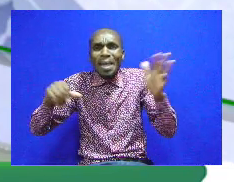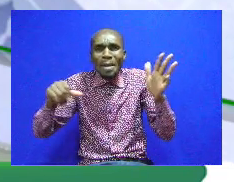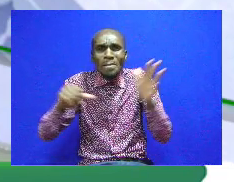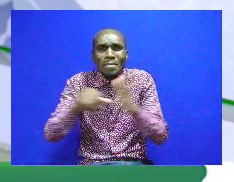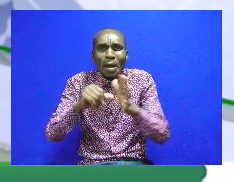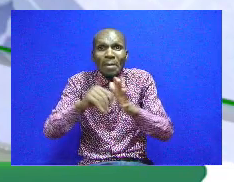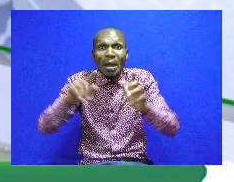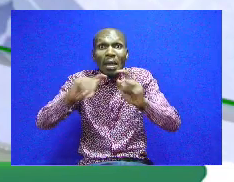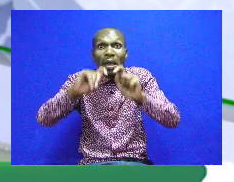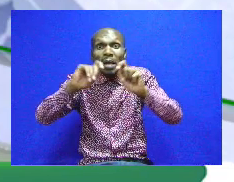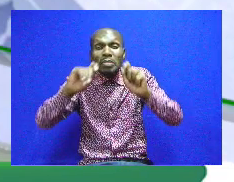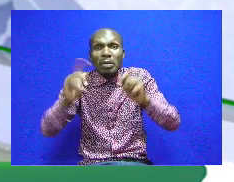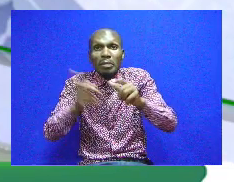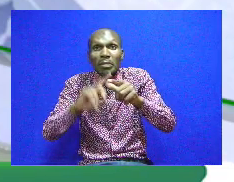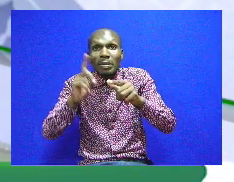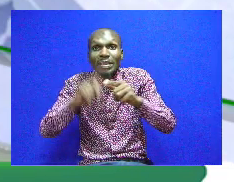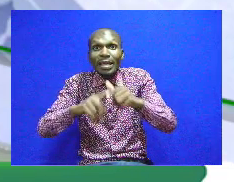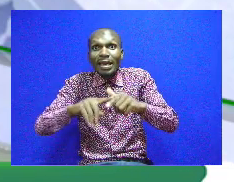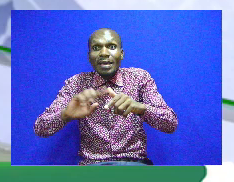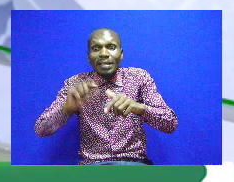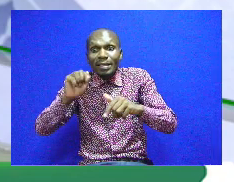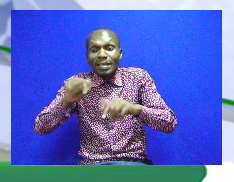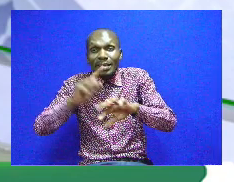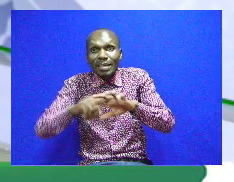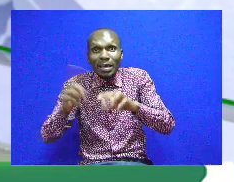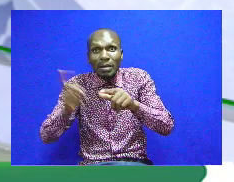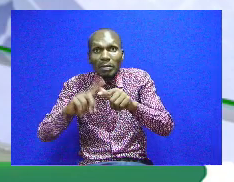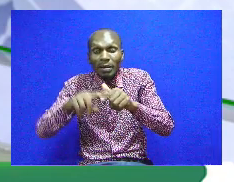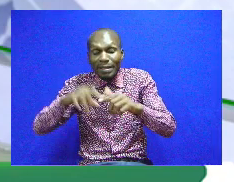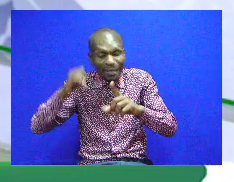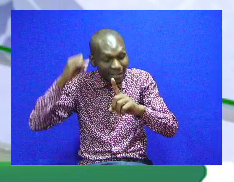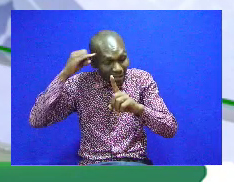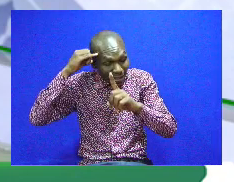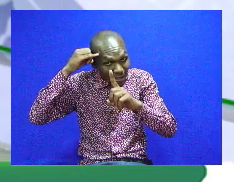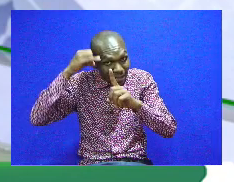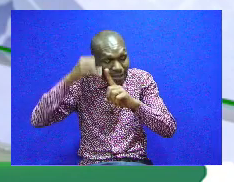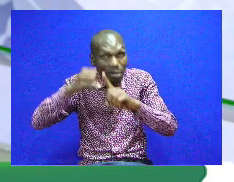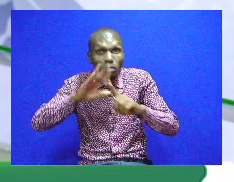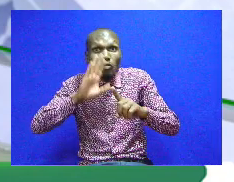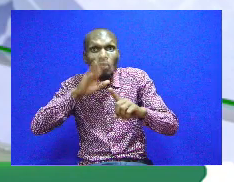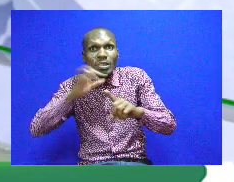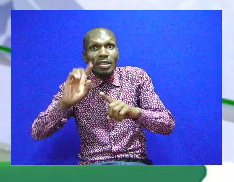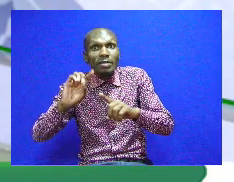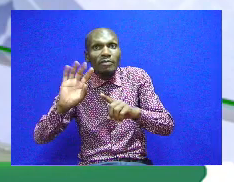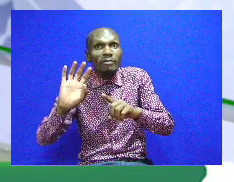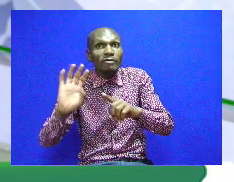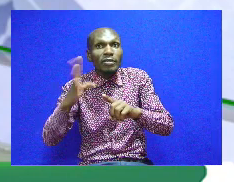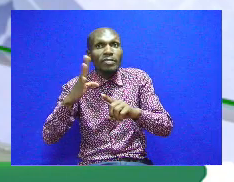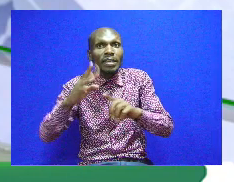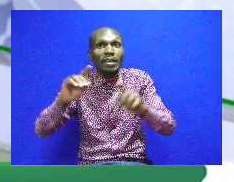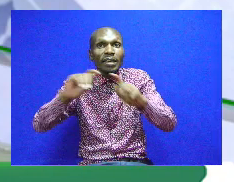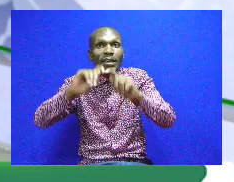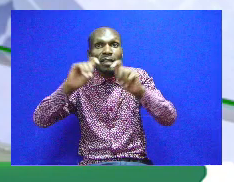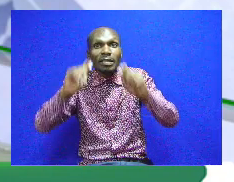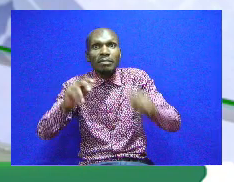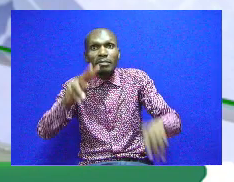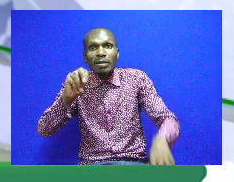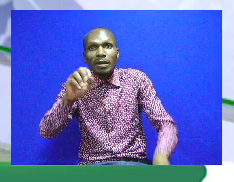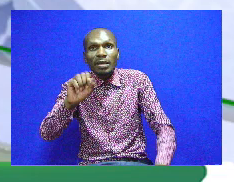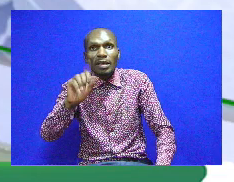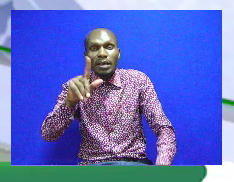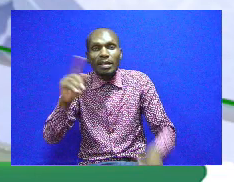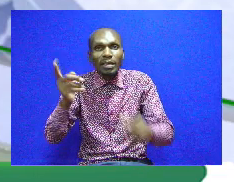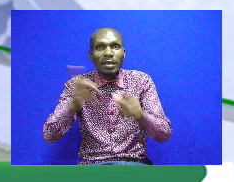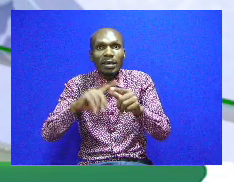menge asentunde ya sabati irebuna asentunde ye ikirenga kiabu no kuragate uchi timu chintanga ni sano ime ligi ya National Super League.